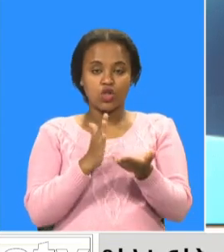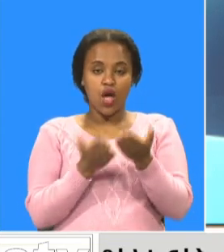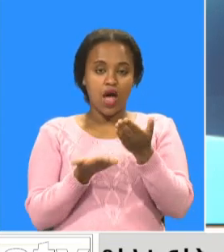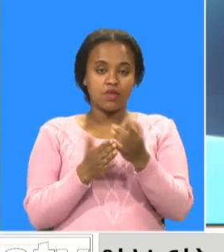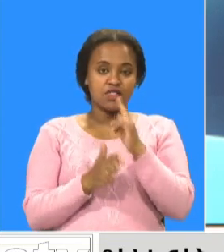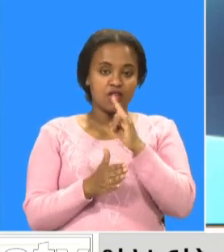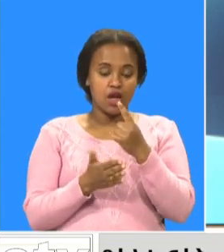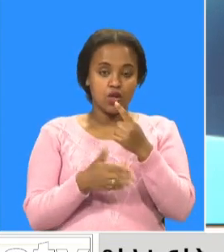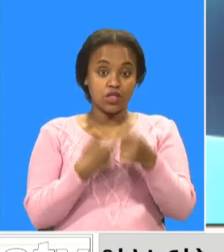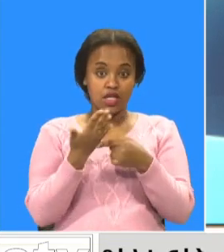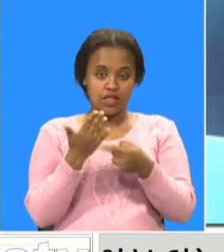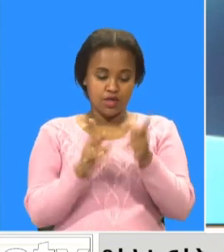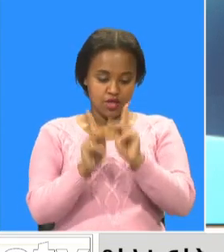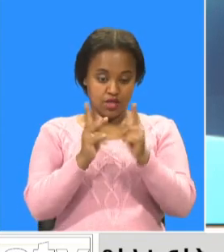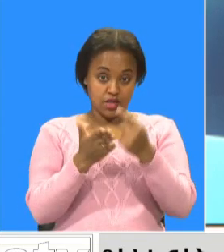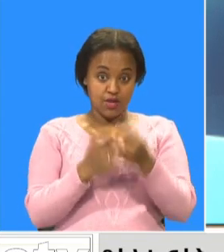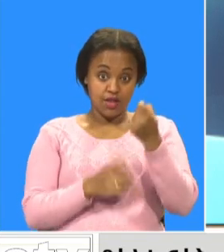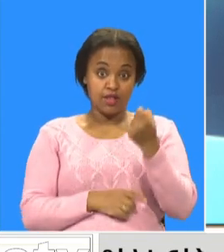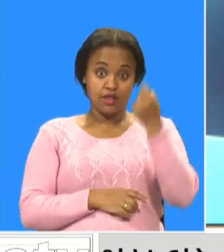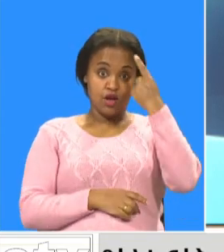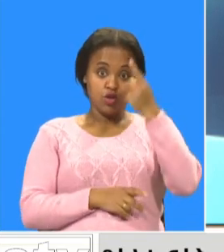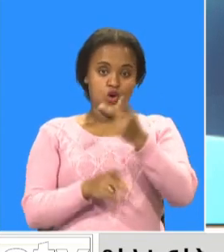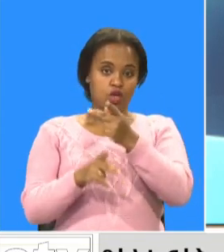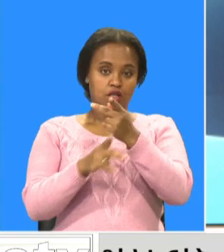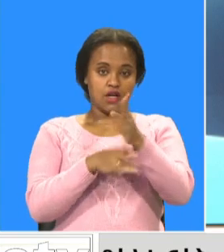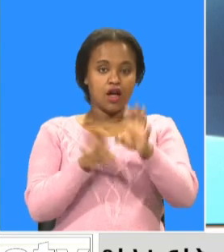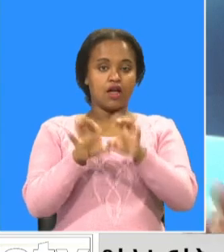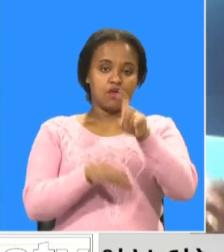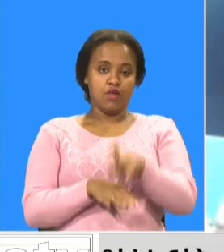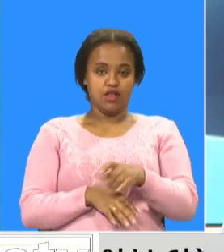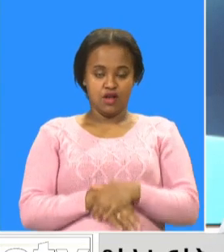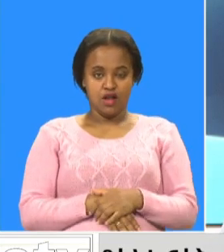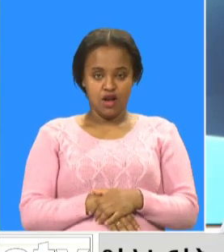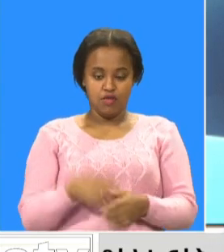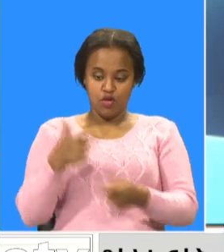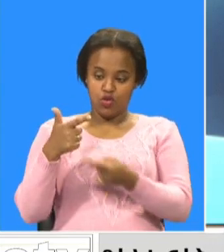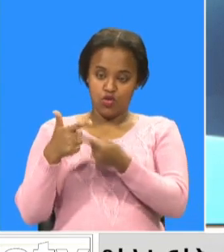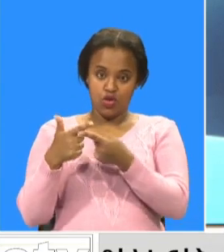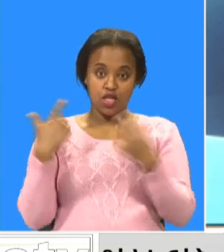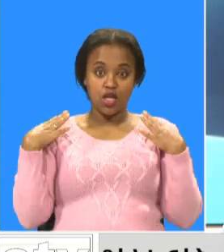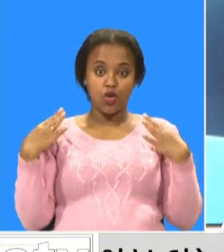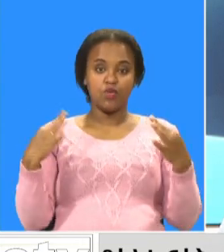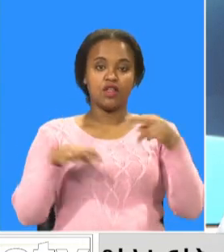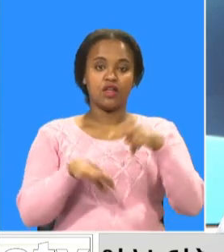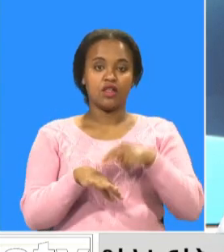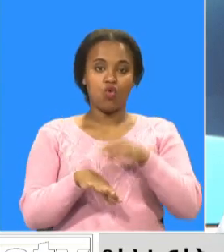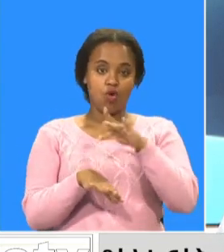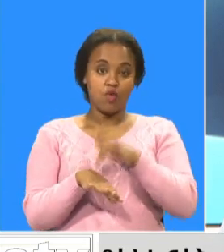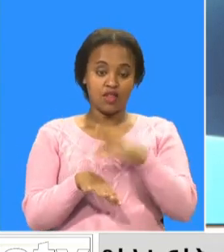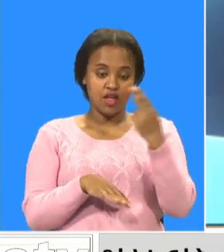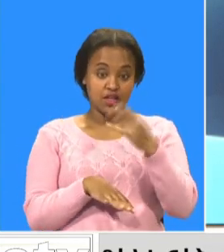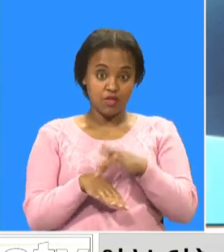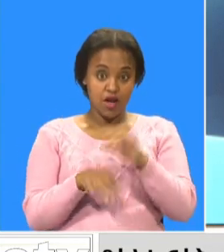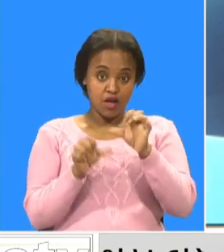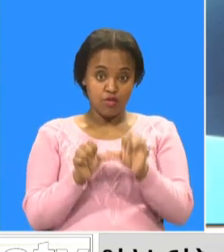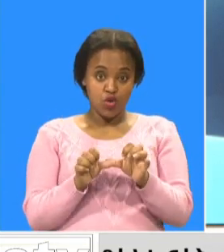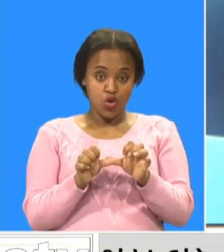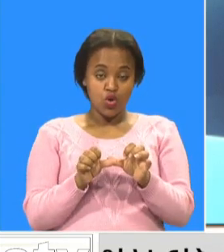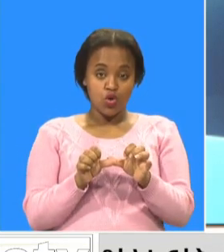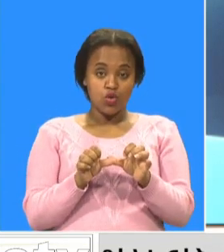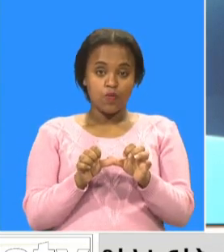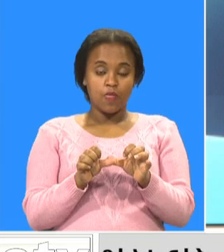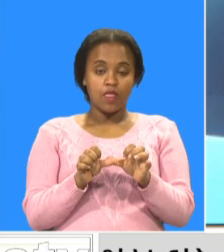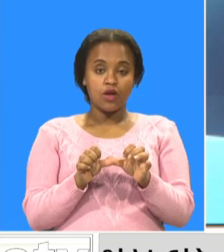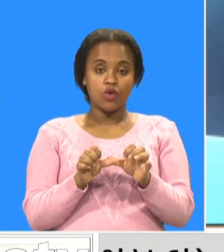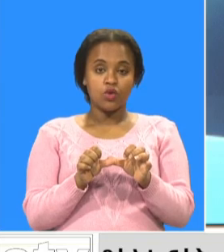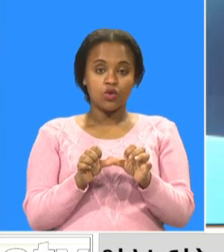ስለዚህ ህብረተሰቡ በዚህ ይህን ተረድቶ ጥንቃቄ ማድረግ አለበት ነው። ሁለተኛው በጤና ተቋማት ላይ ጥቅም ላይ የሚውለው ሰርጂካል ማስክ